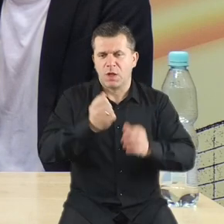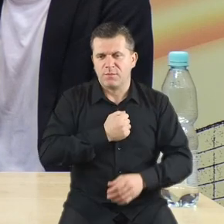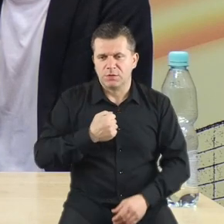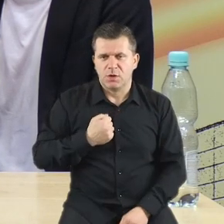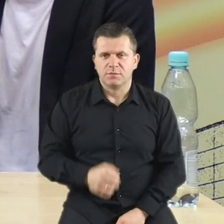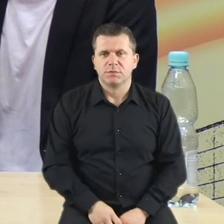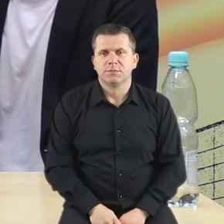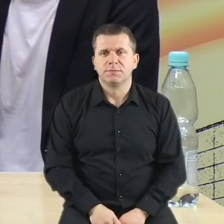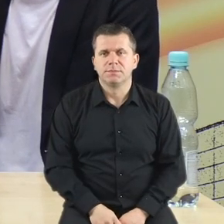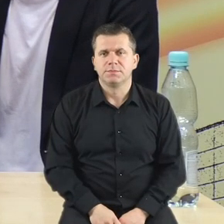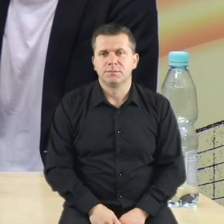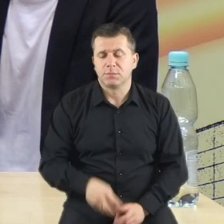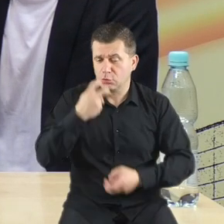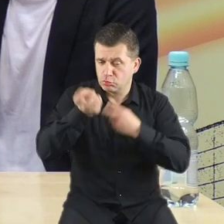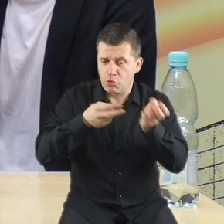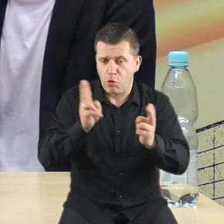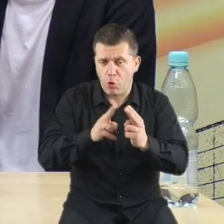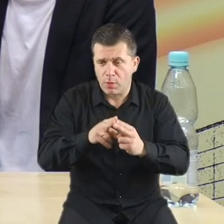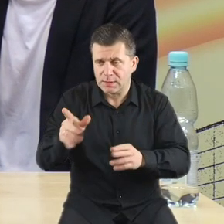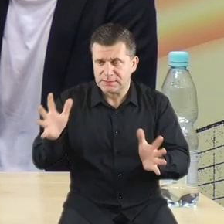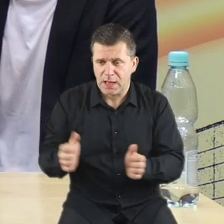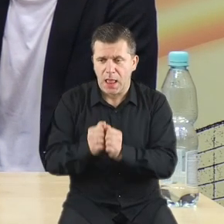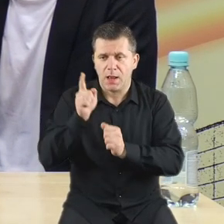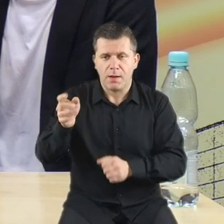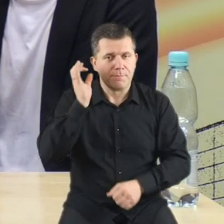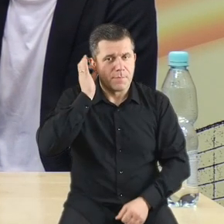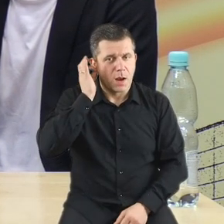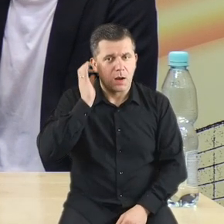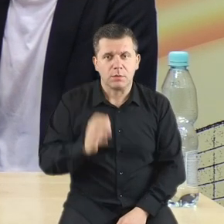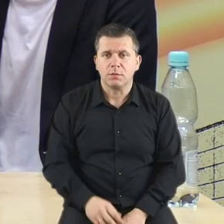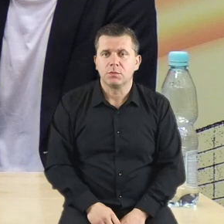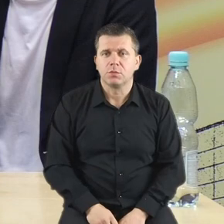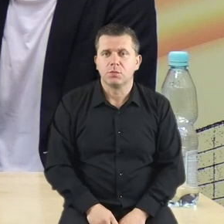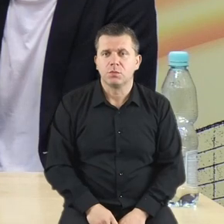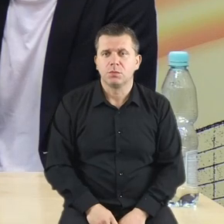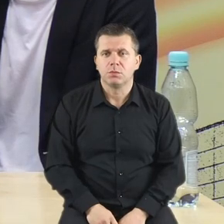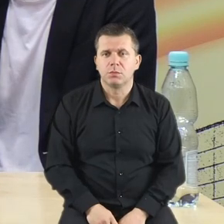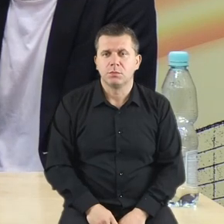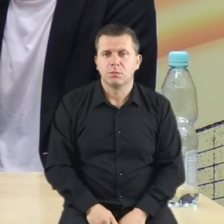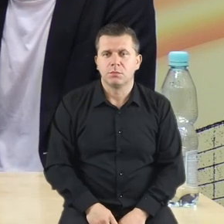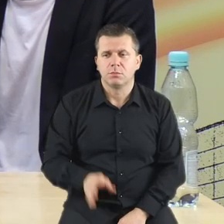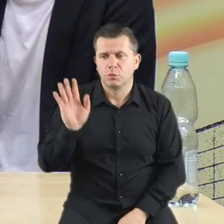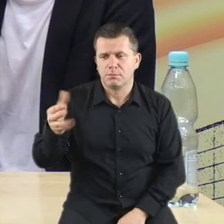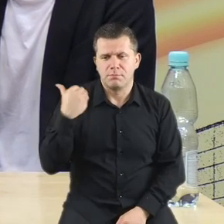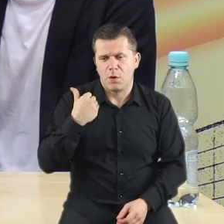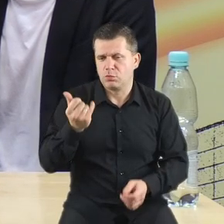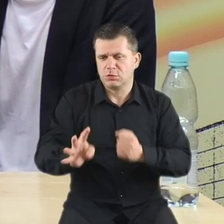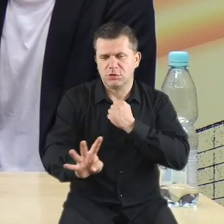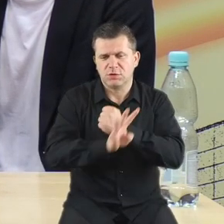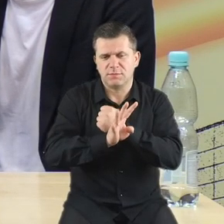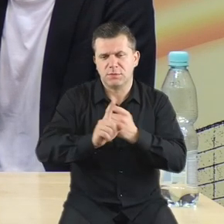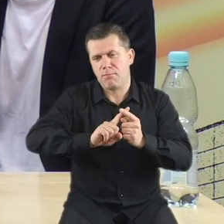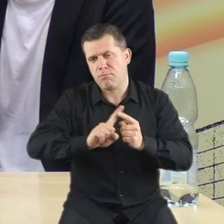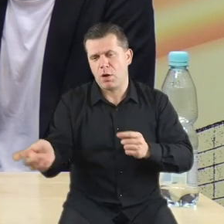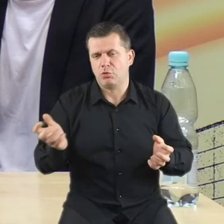I zacząłem szukać kontaktu do niej, znalazłem ją. To jest pani już po 90 roku życia. No i byłem u